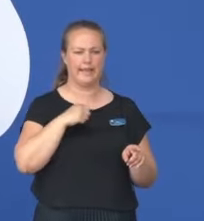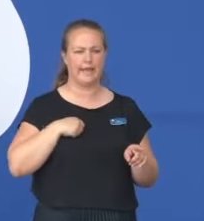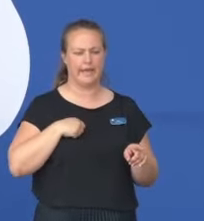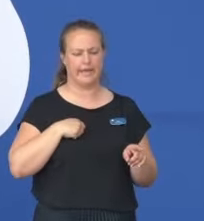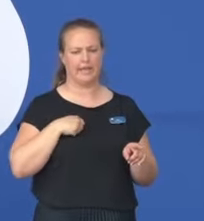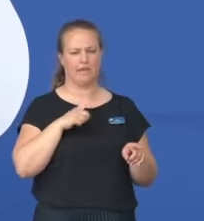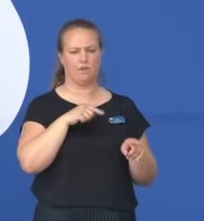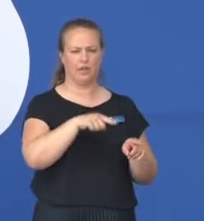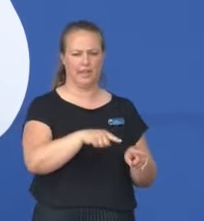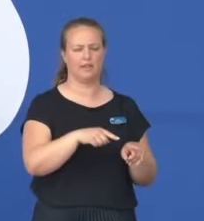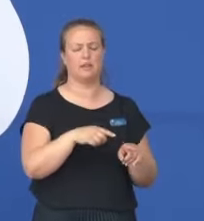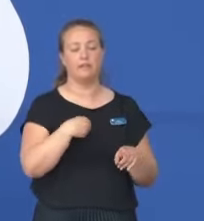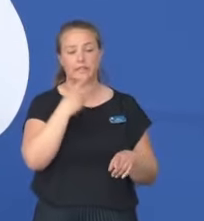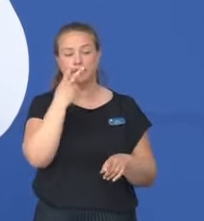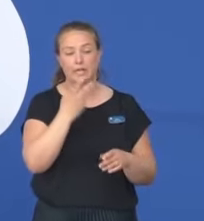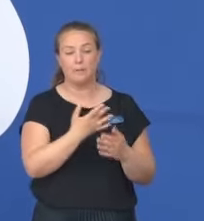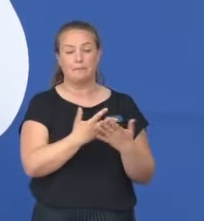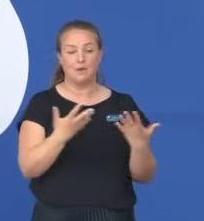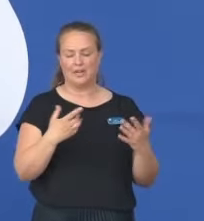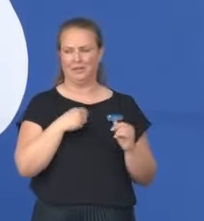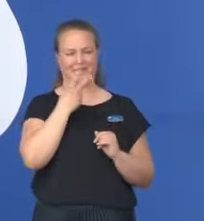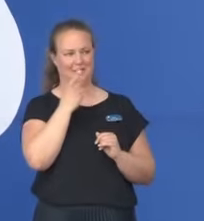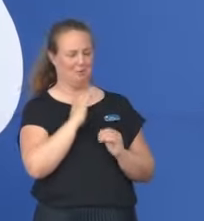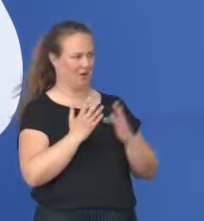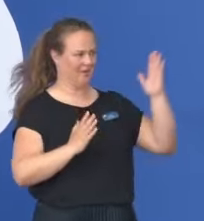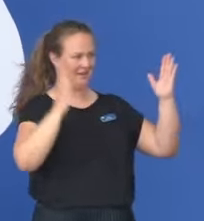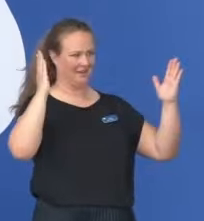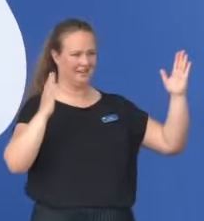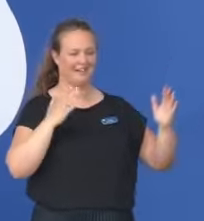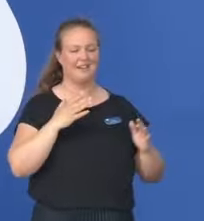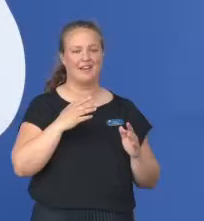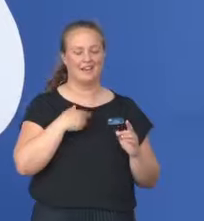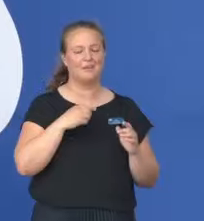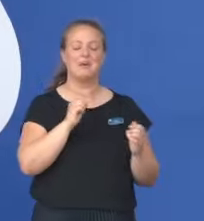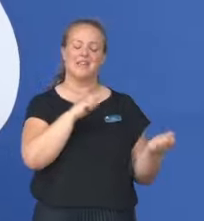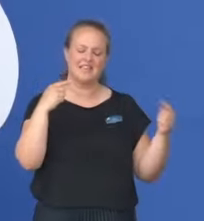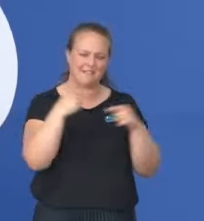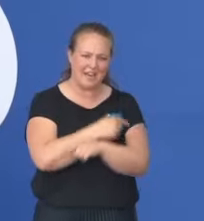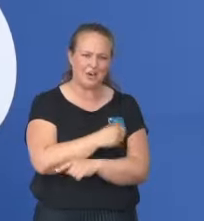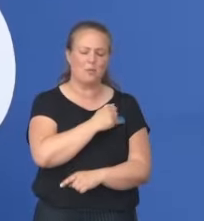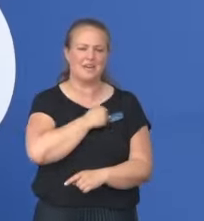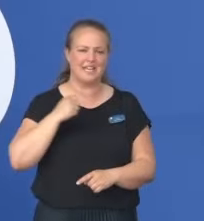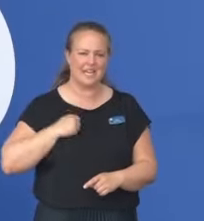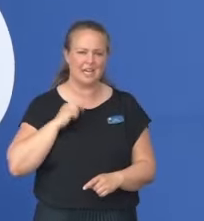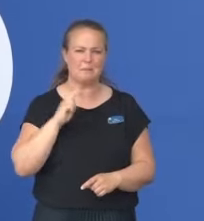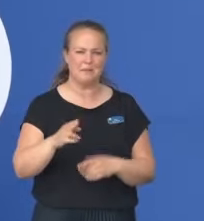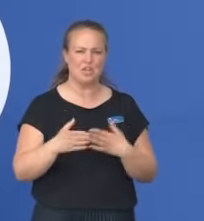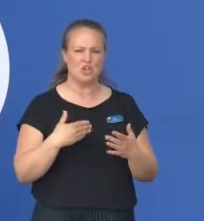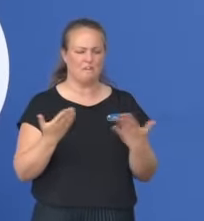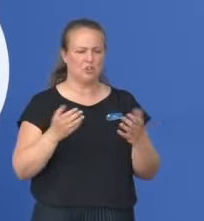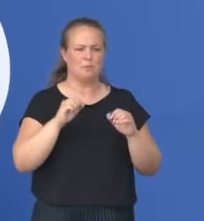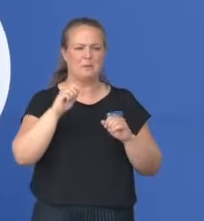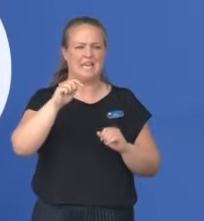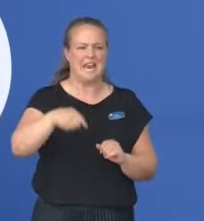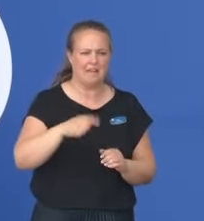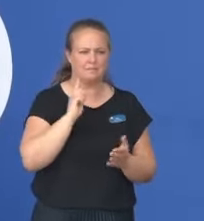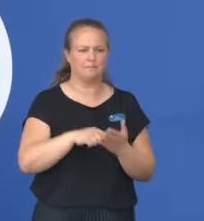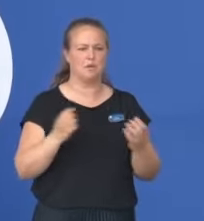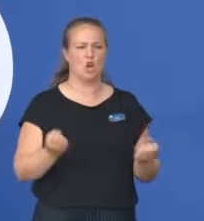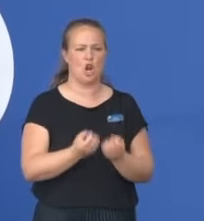gör ju, jag säger att många vill ta replik på det, tvärtom så gör ju regeringen det som krävs för att faktiskt lösa problemen